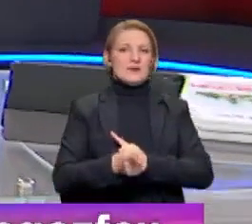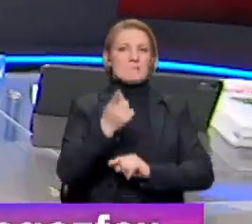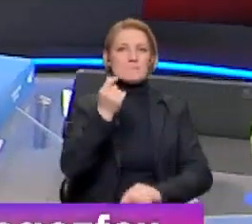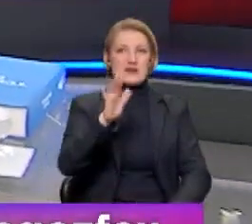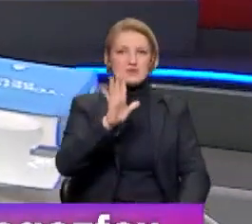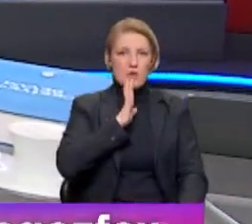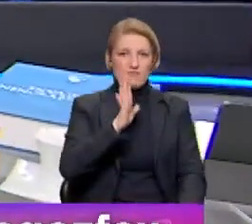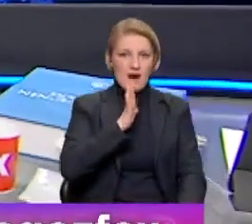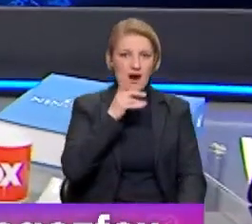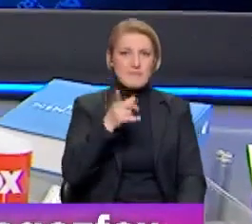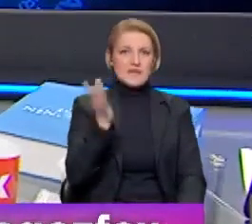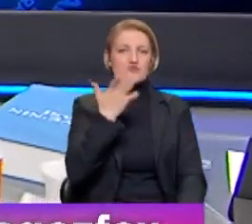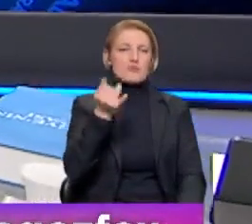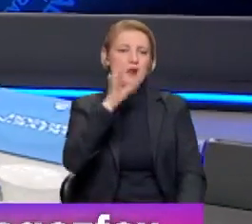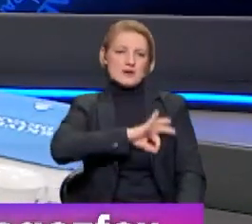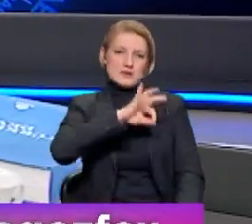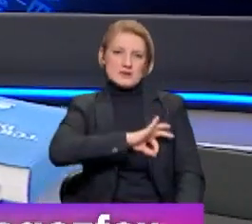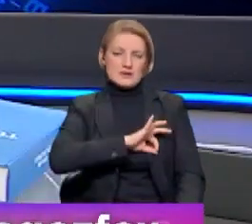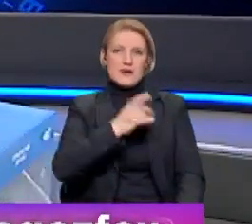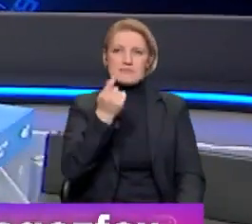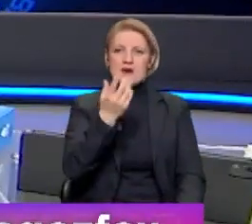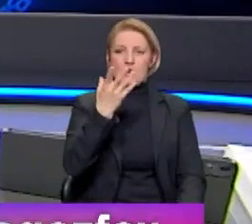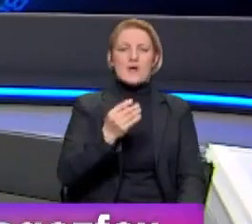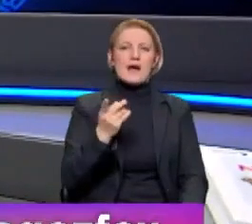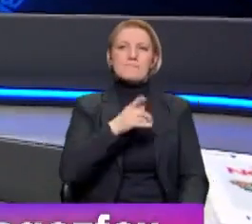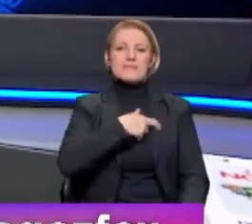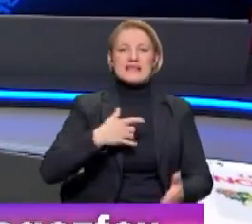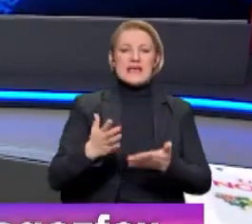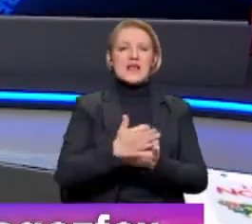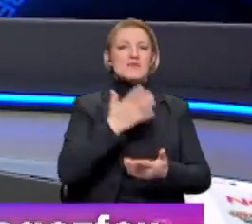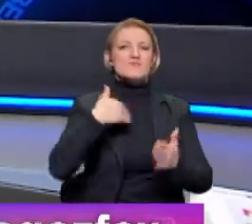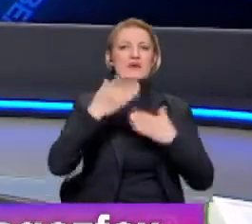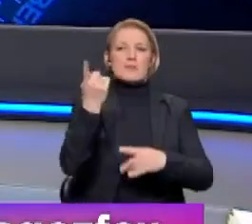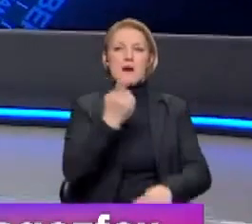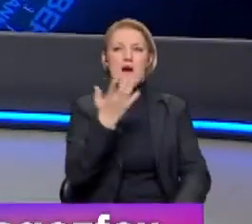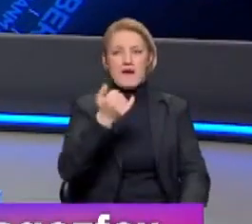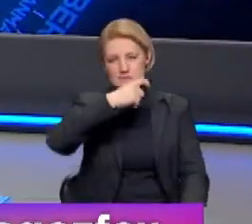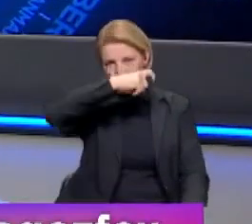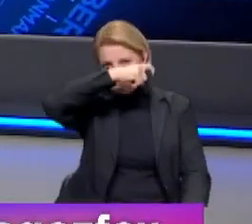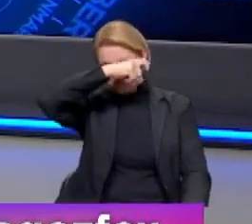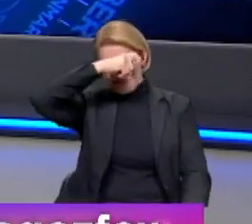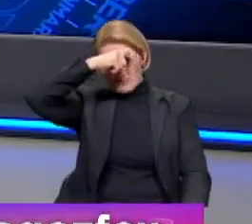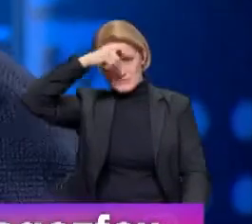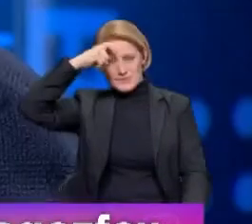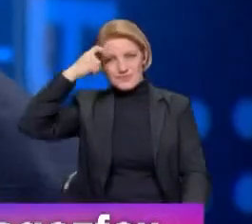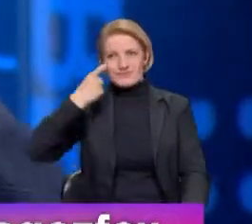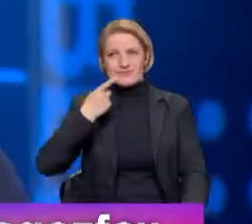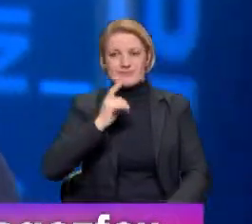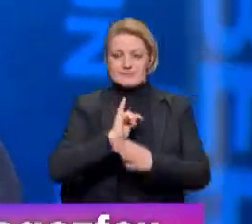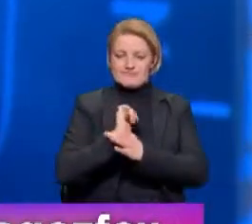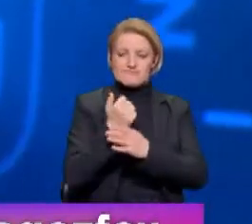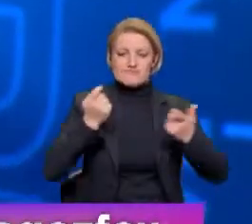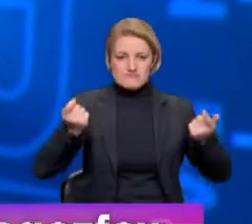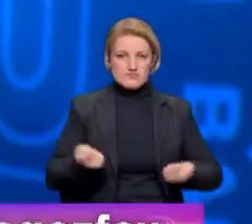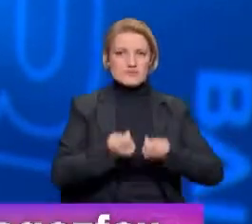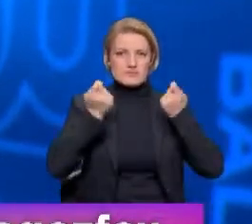Parası olan daha çok para kazanmış, parası olan milli geriden daha çok pay alıyor. Alnının teriyle, bileğinin gücüyle